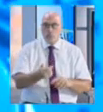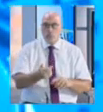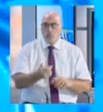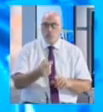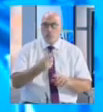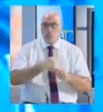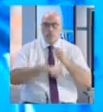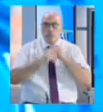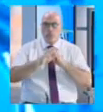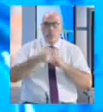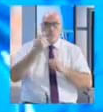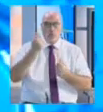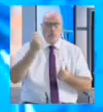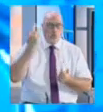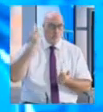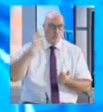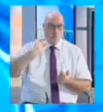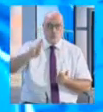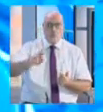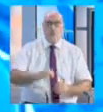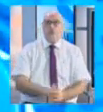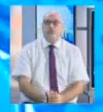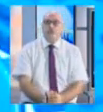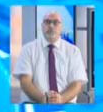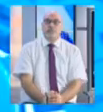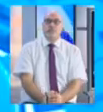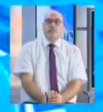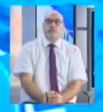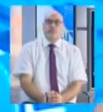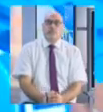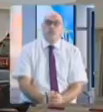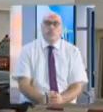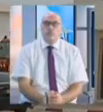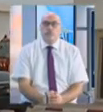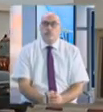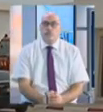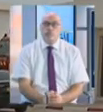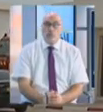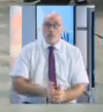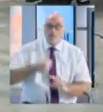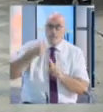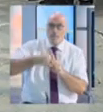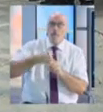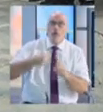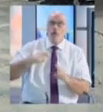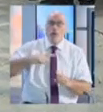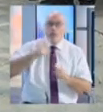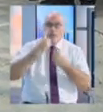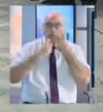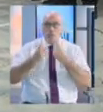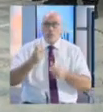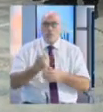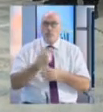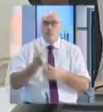من الأسبوع المقبل. سيد أحمد بلونة والتفاصيل. مجهودات كبيرة سخرتها مديرية